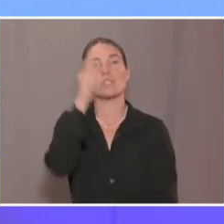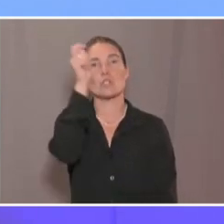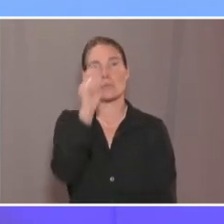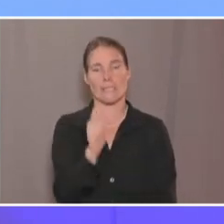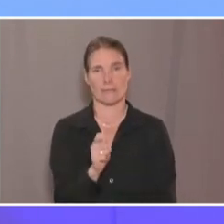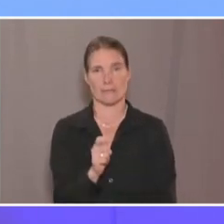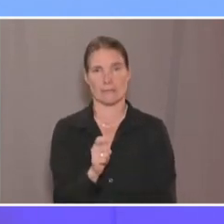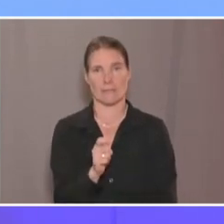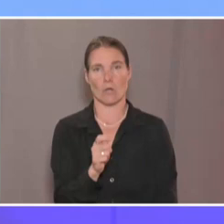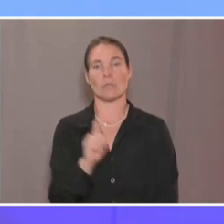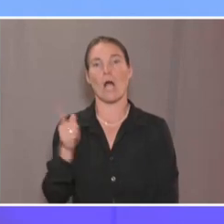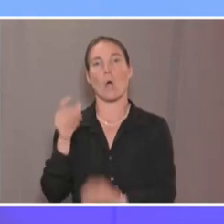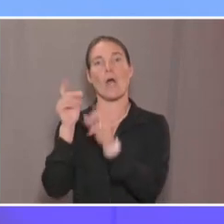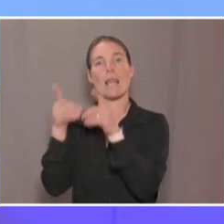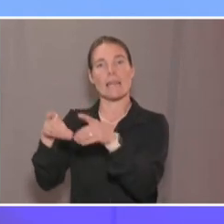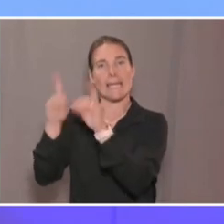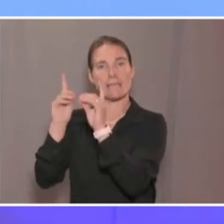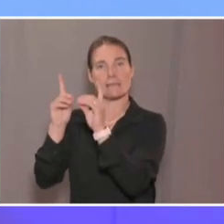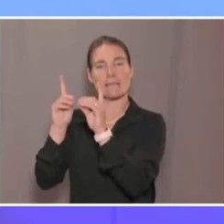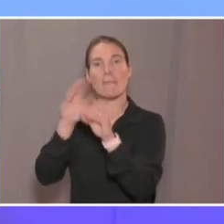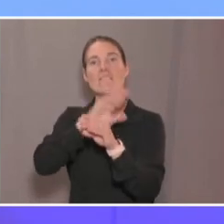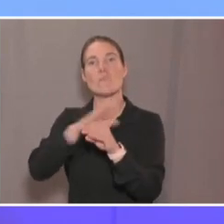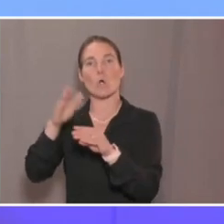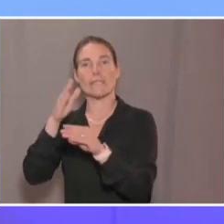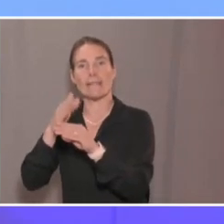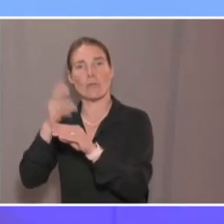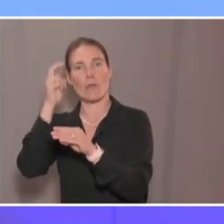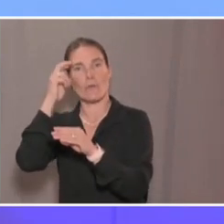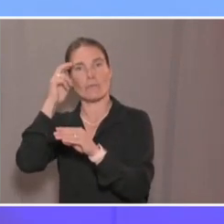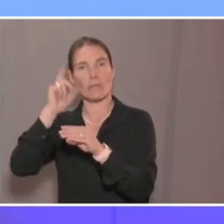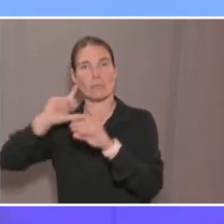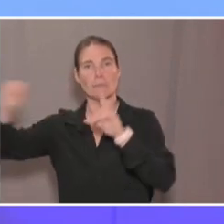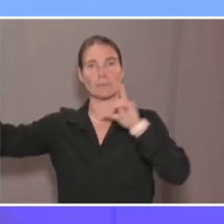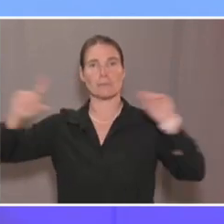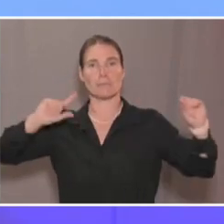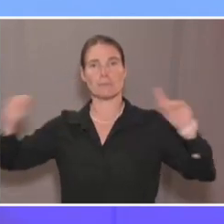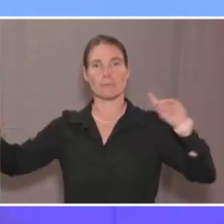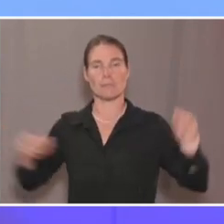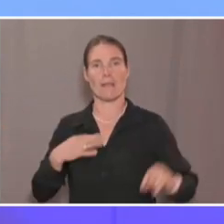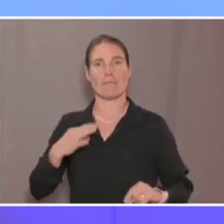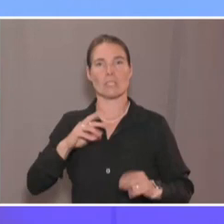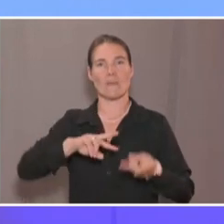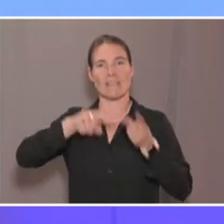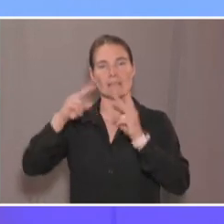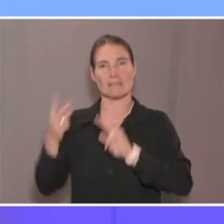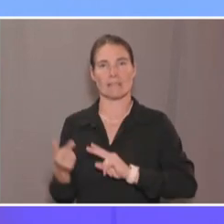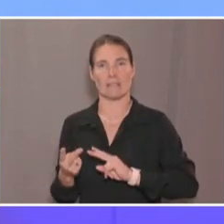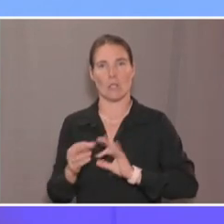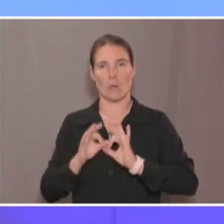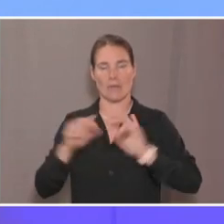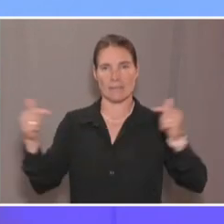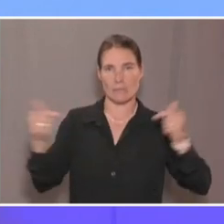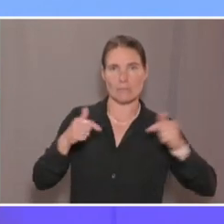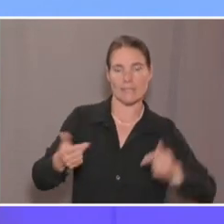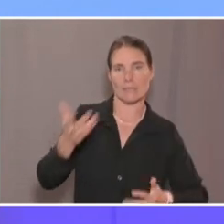Studierende und Lehrende an den Wochenenden Flensburg verließen. Wäschewechsel, bessere